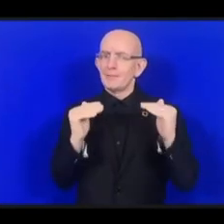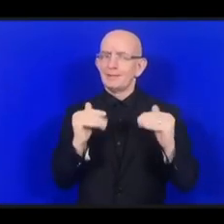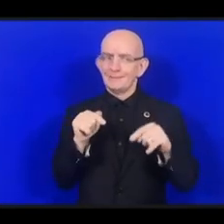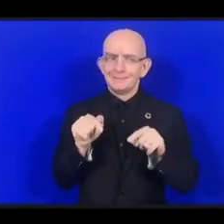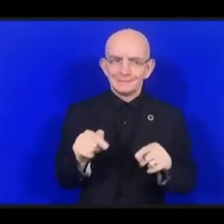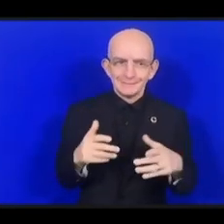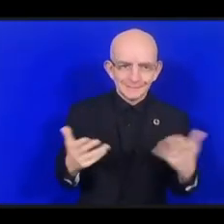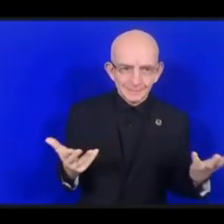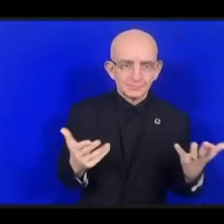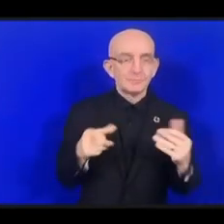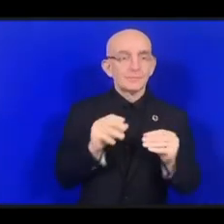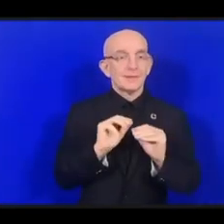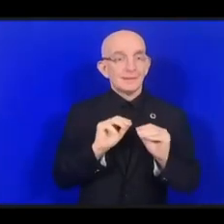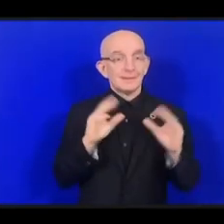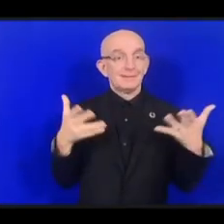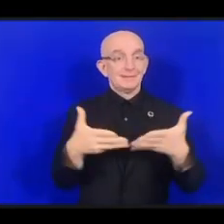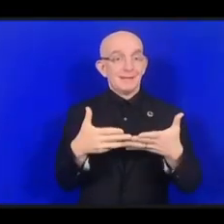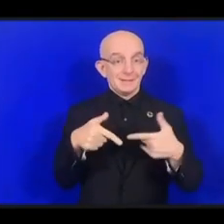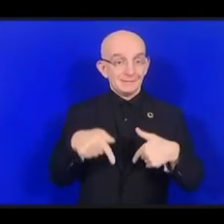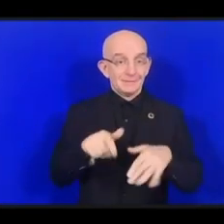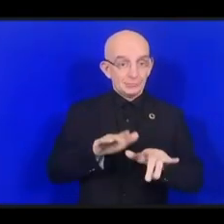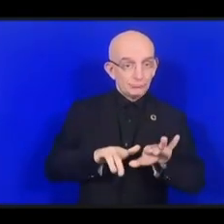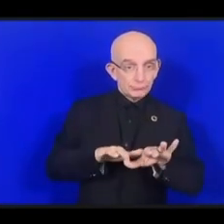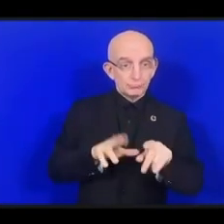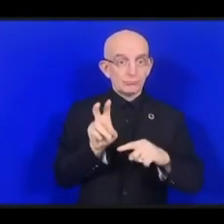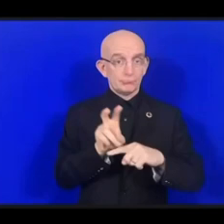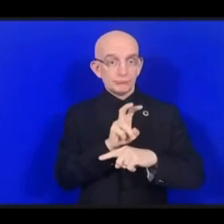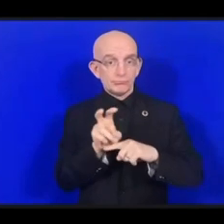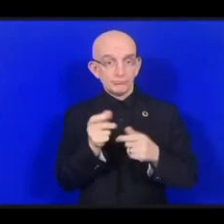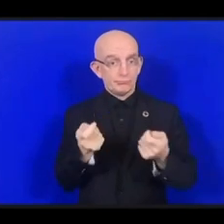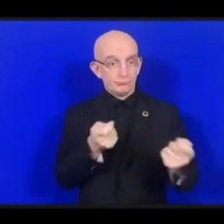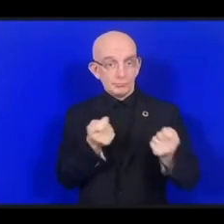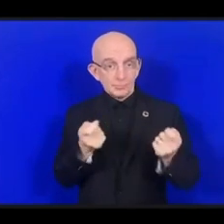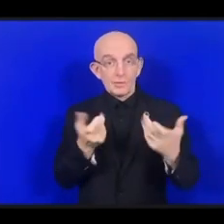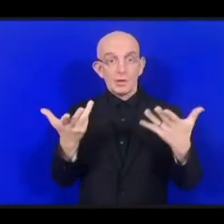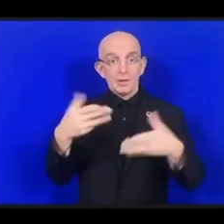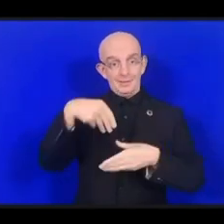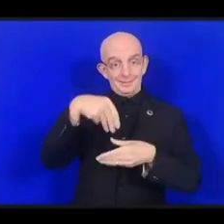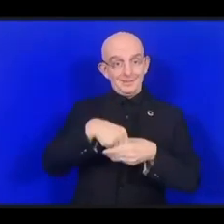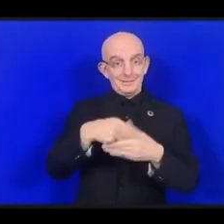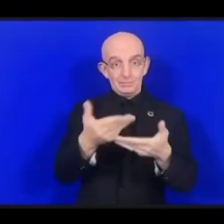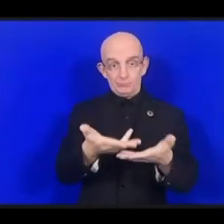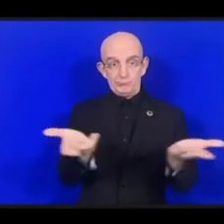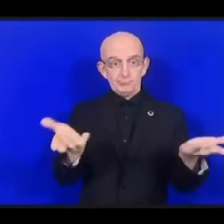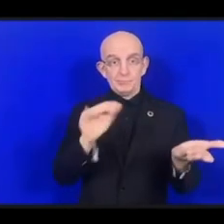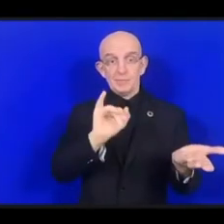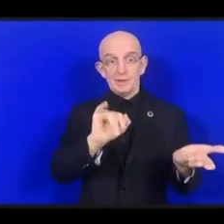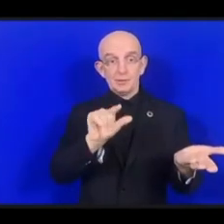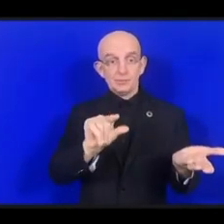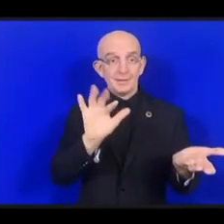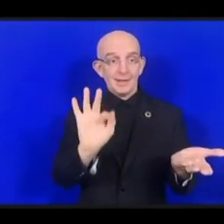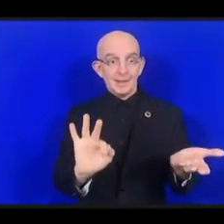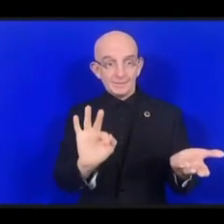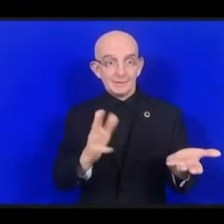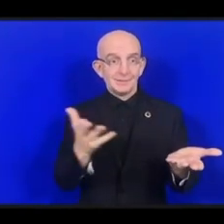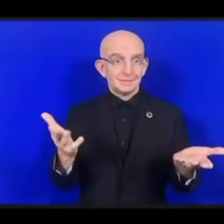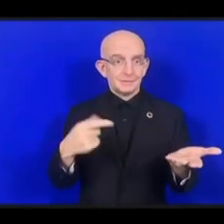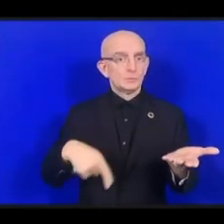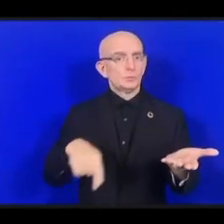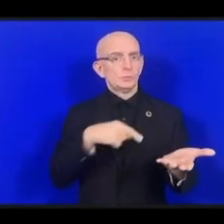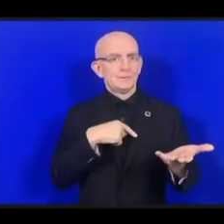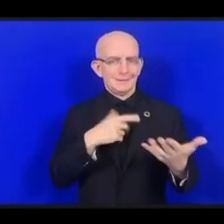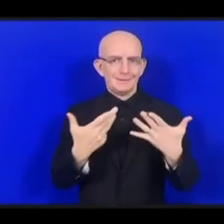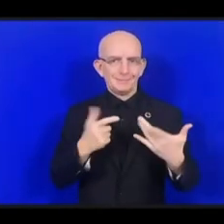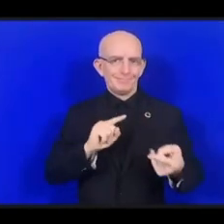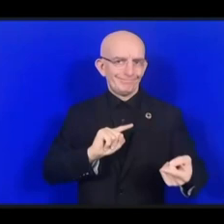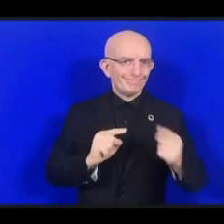lutte pour créer des conversations utiles dépend de notre capacité à reconnaître la valeur de la